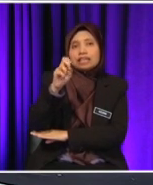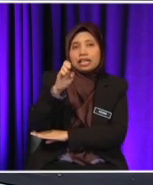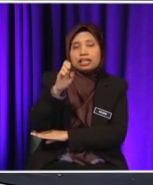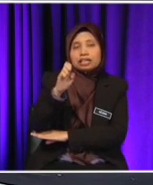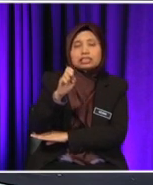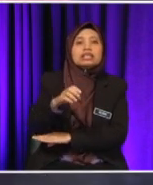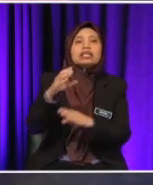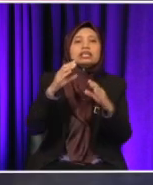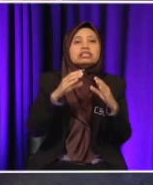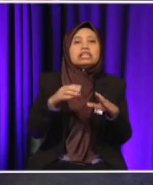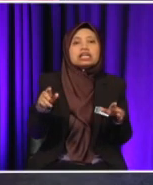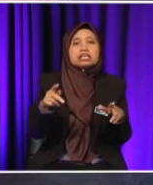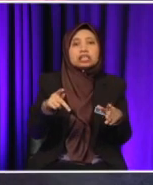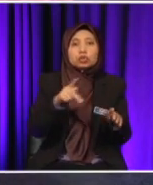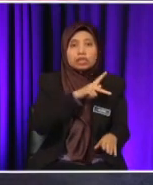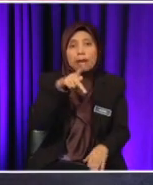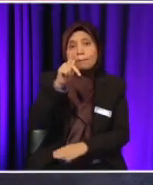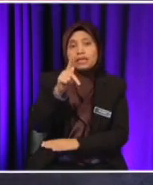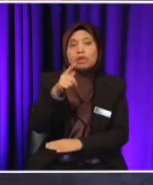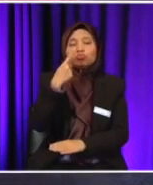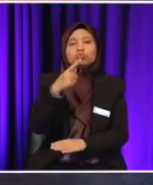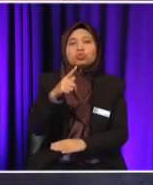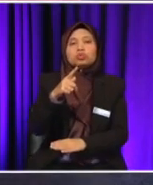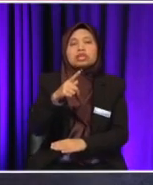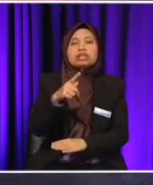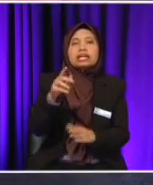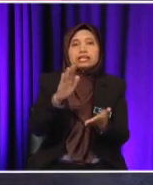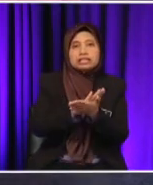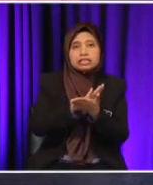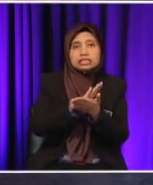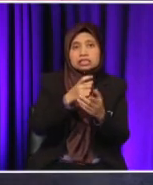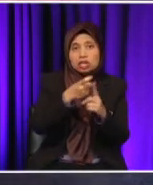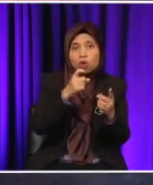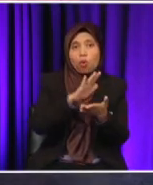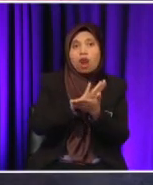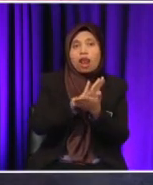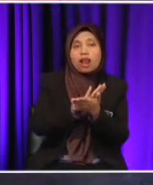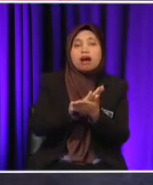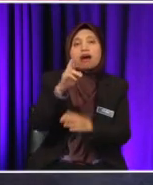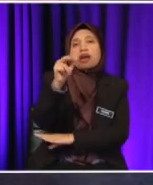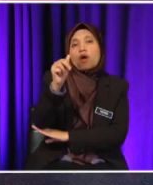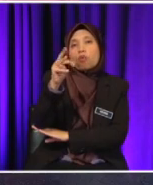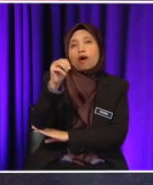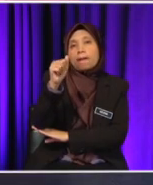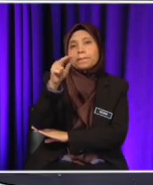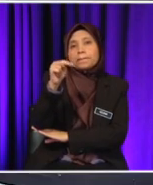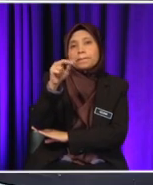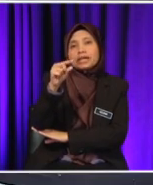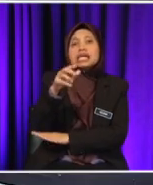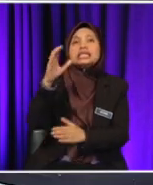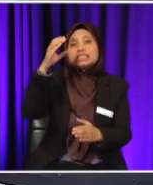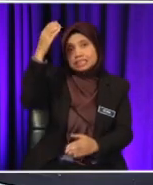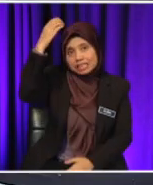panitia kesusastraan melalui komunikatif dari sekolah menengah kebangsaan Rawang selango juga terima kasih juga untuk